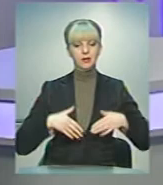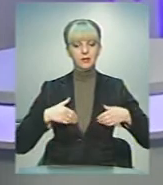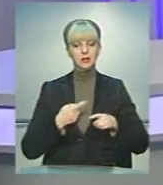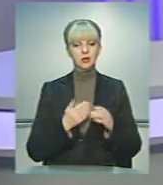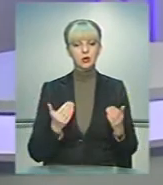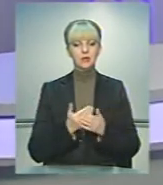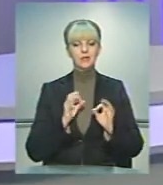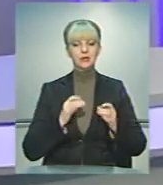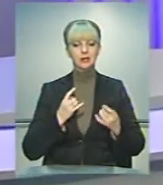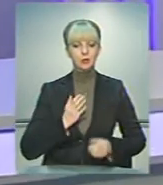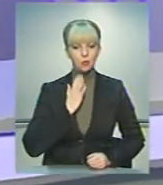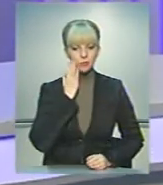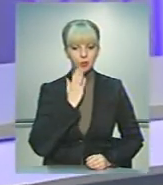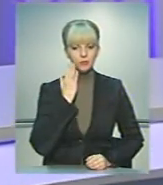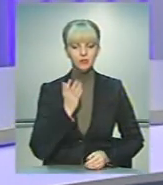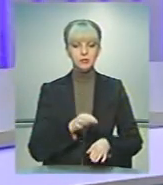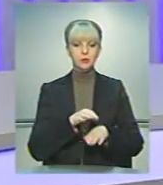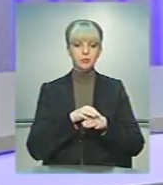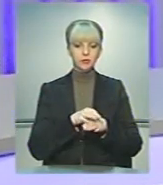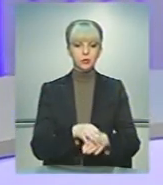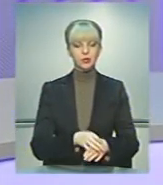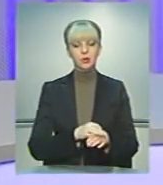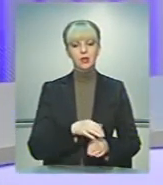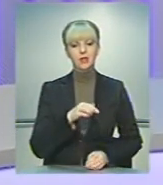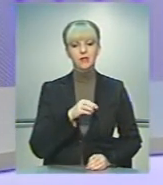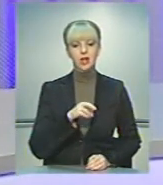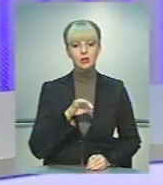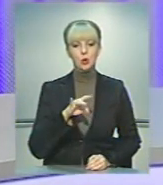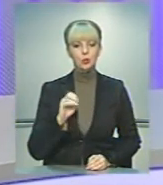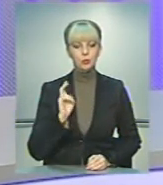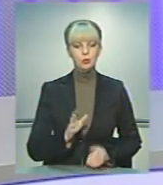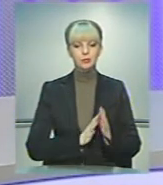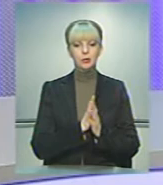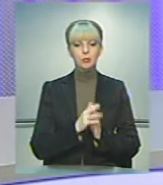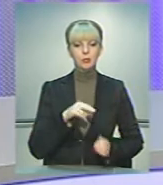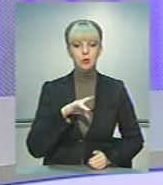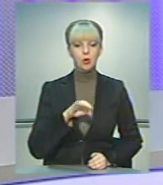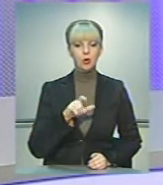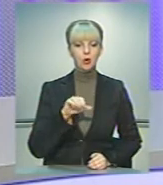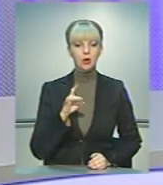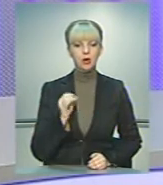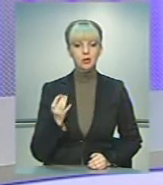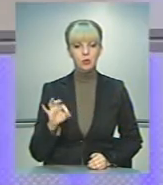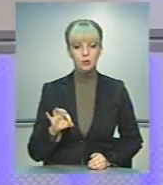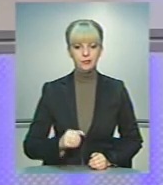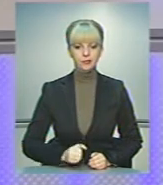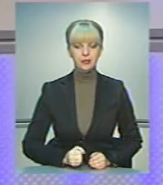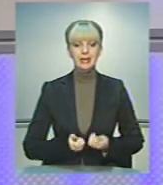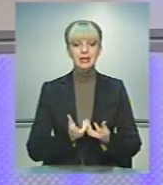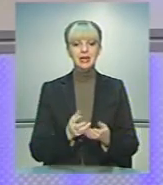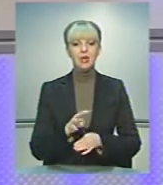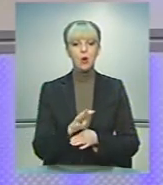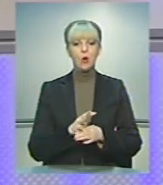вітаю. Це новини в ефірі телеканалу «Буковина». В студії для вас працюють ведуча Анастасія Федорюк, «Стурдо переклад» Лесі Прохоренко.